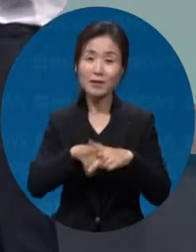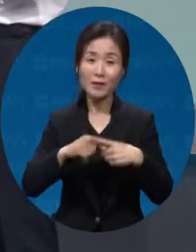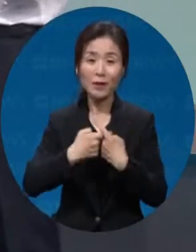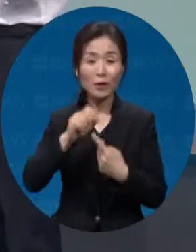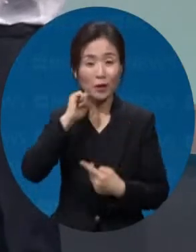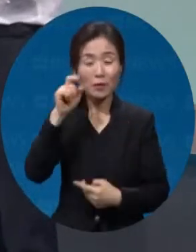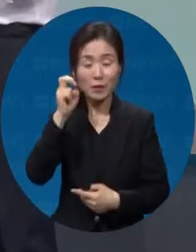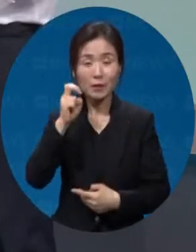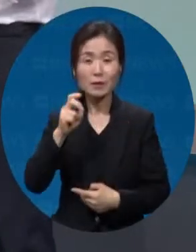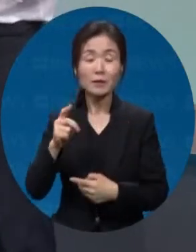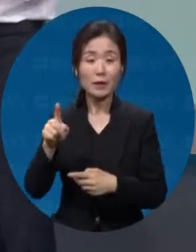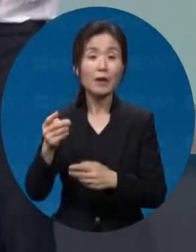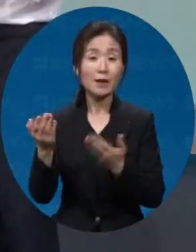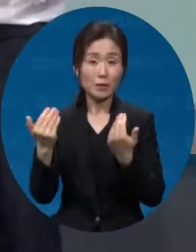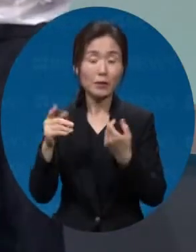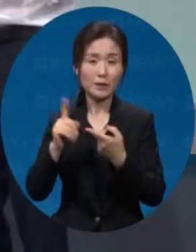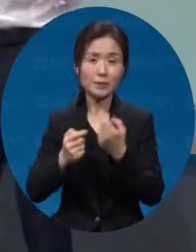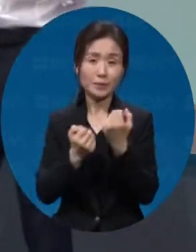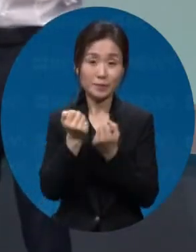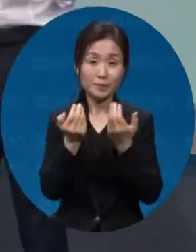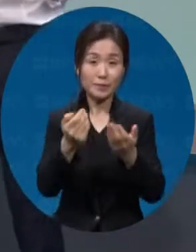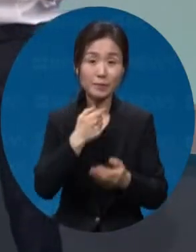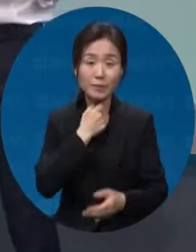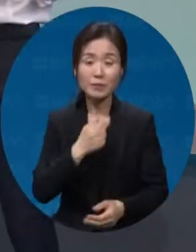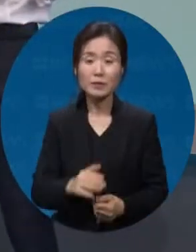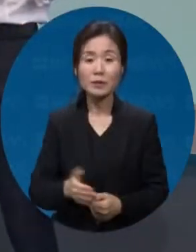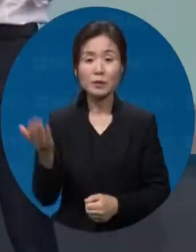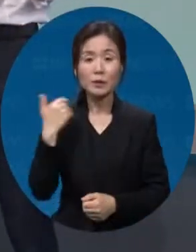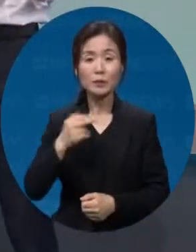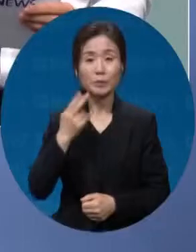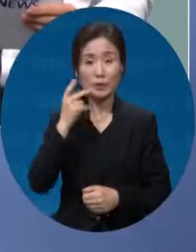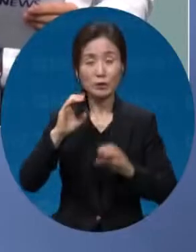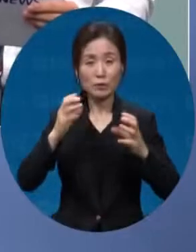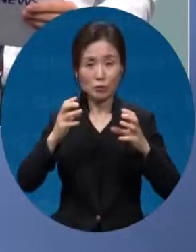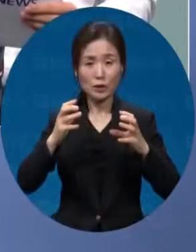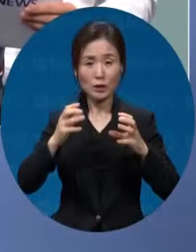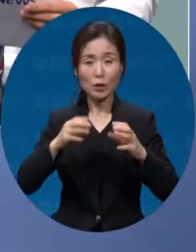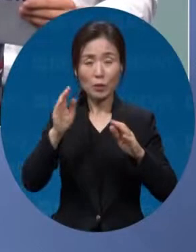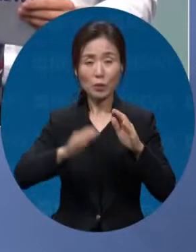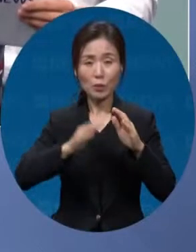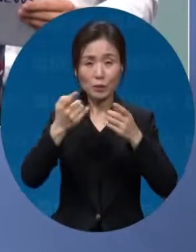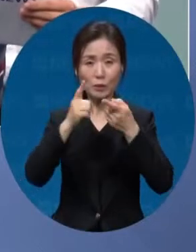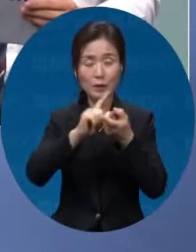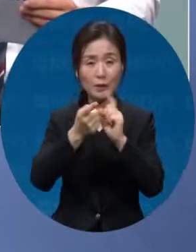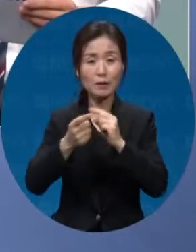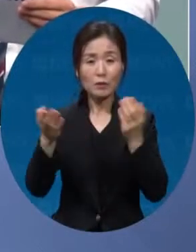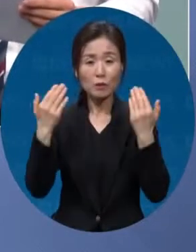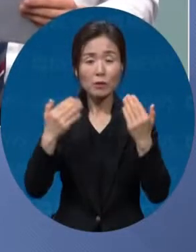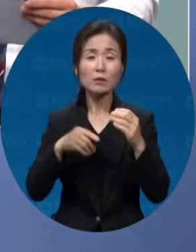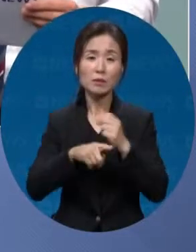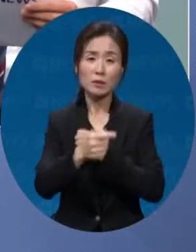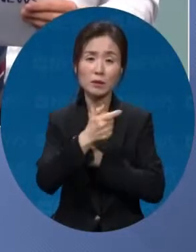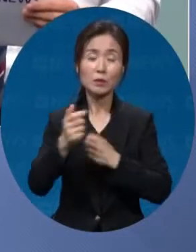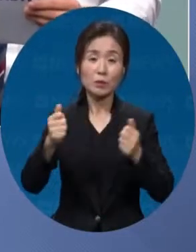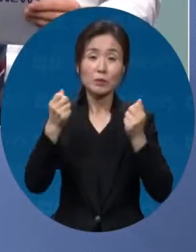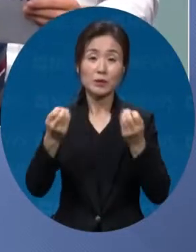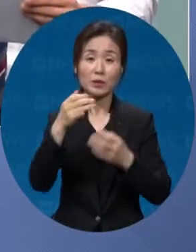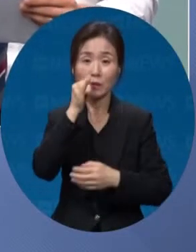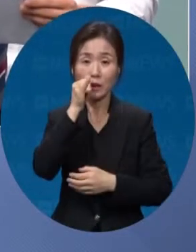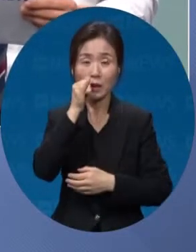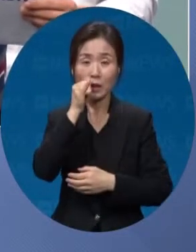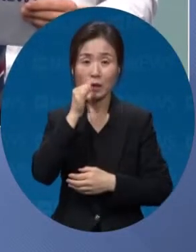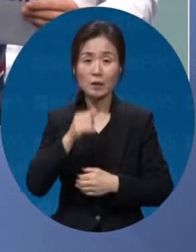있어서 이 학교 먼저 간단히 설명드리면 요 최근 미국의 한 공립 대안학교 에서 의미있는 졸업식이 열렸는데요